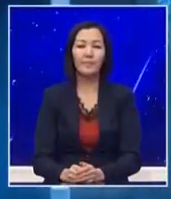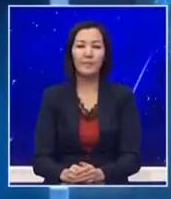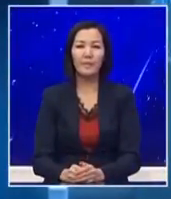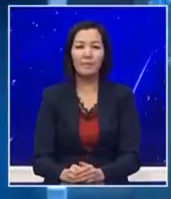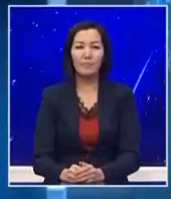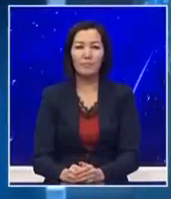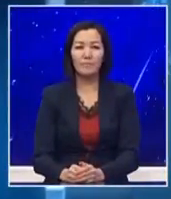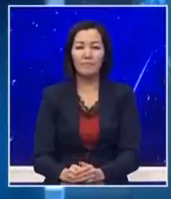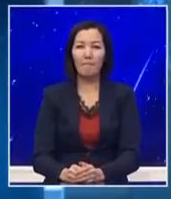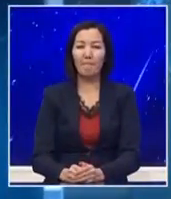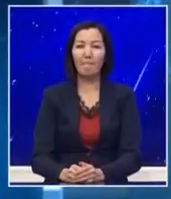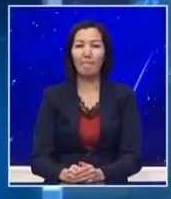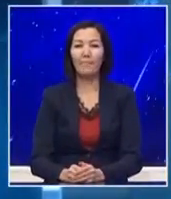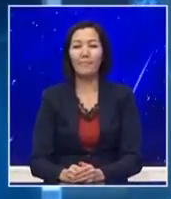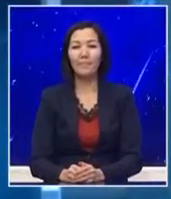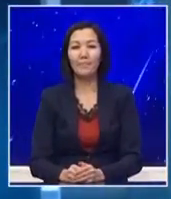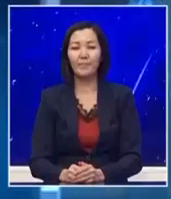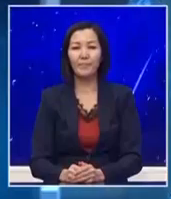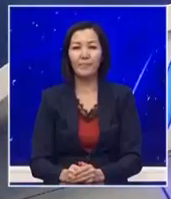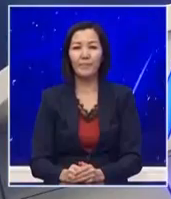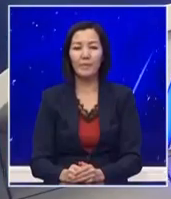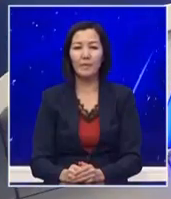Жарқын Нұрланұлы, Жайық Құрманбаев, Жетісу телеарнасы.